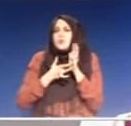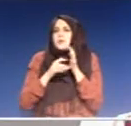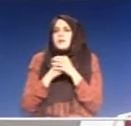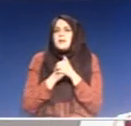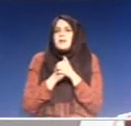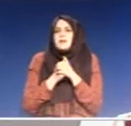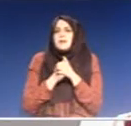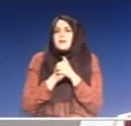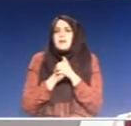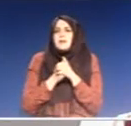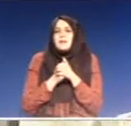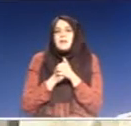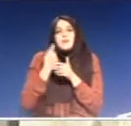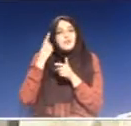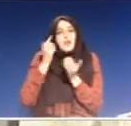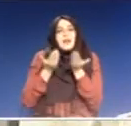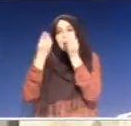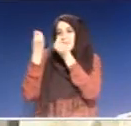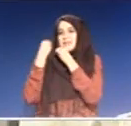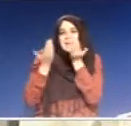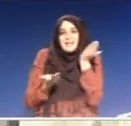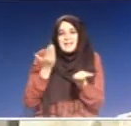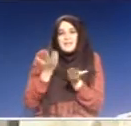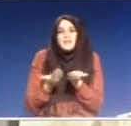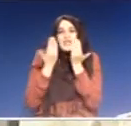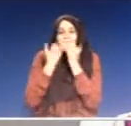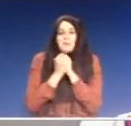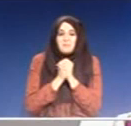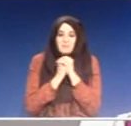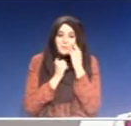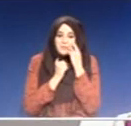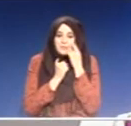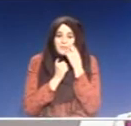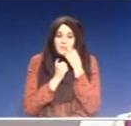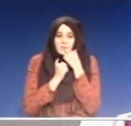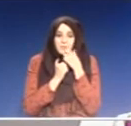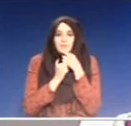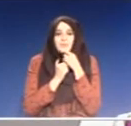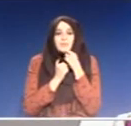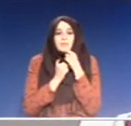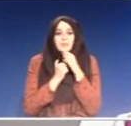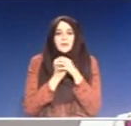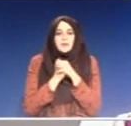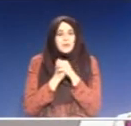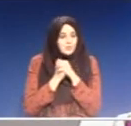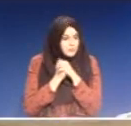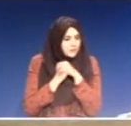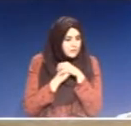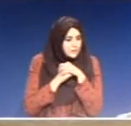الجنة بدون حساب ولا عقاب. يا رب. آمين. آمين يا رب. آمين. آمين. أنا فقط بالنسبة دائما يعني نتصل بكم